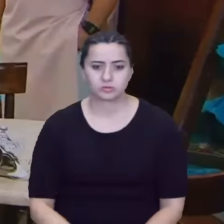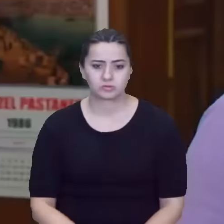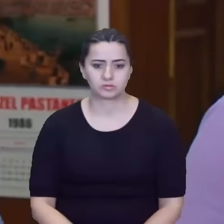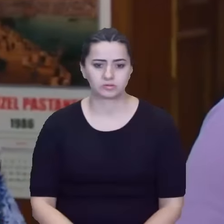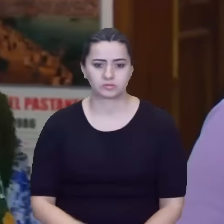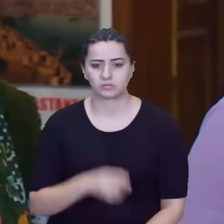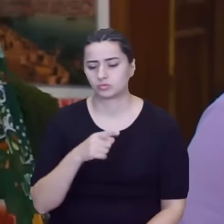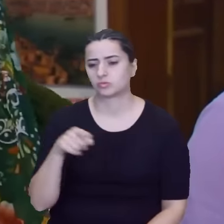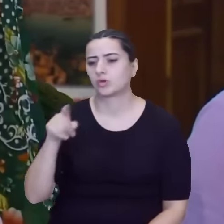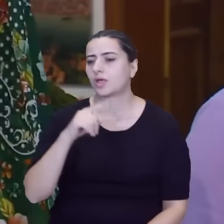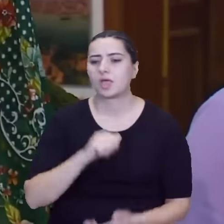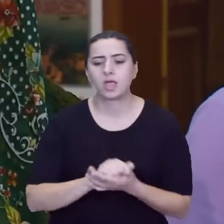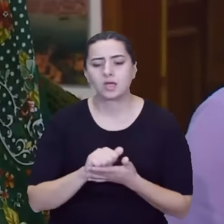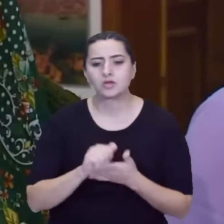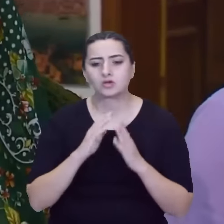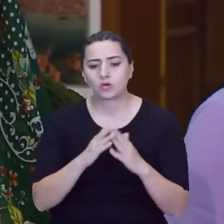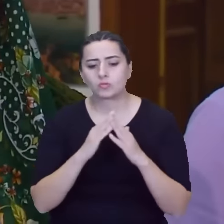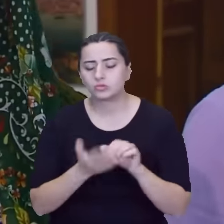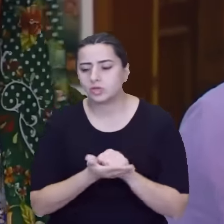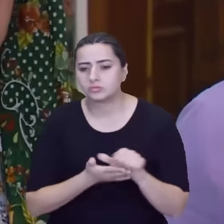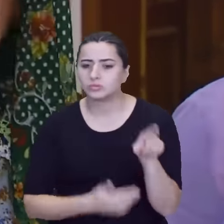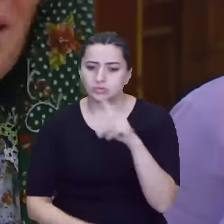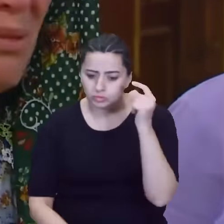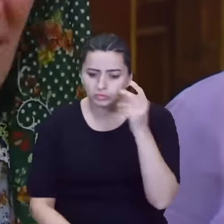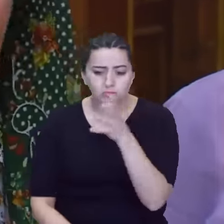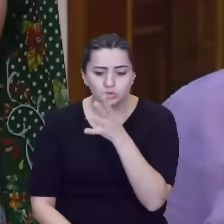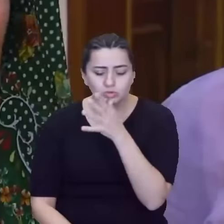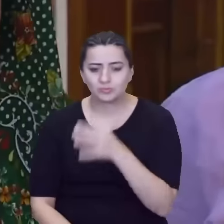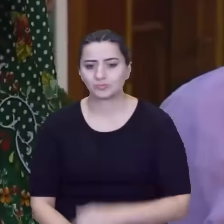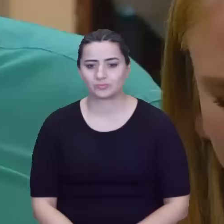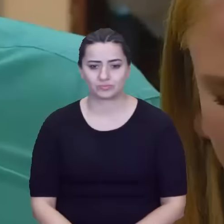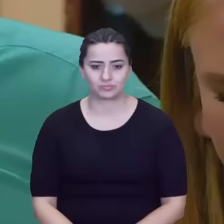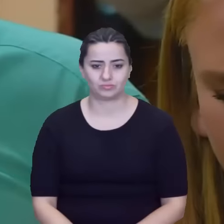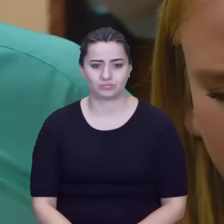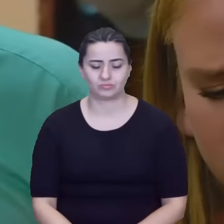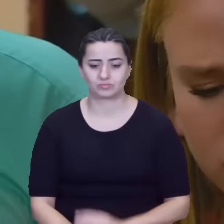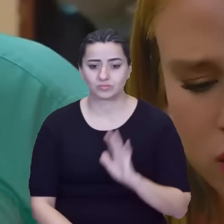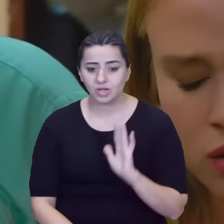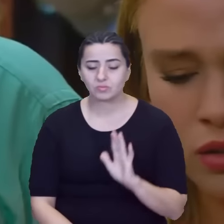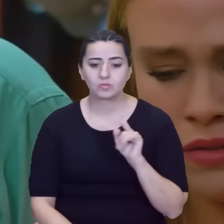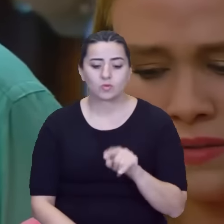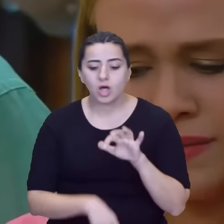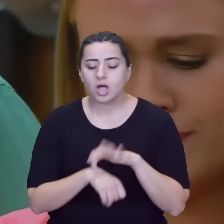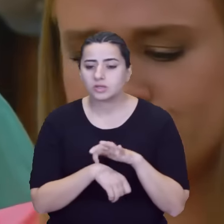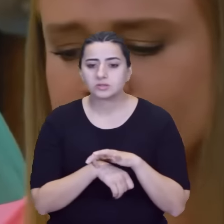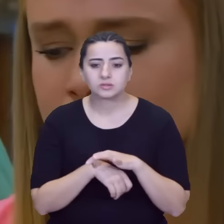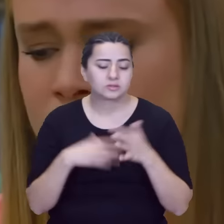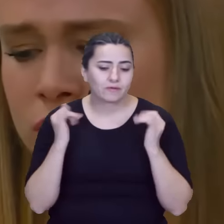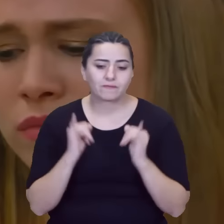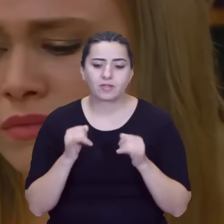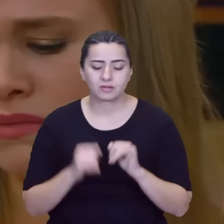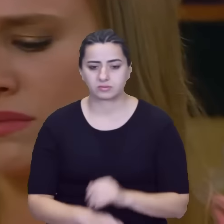unutacağım. Onu da, biteri komşularımı unutacağım. Bileyim ben bunların hepsini. Ama bu hastalık,